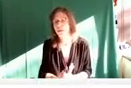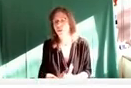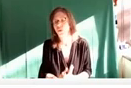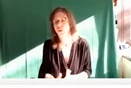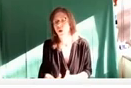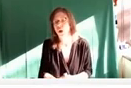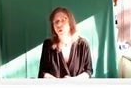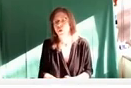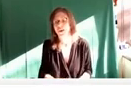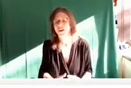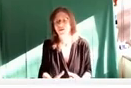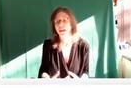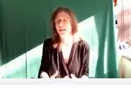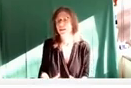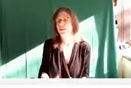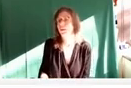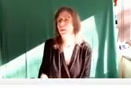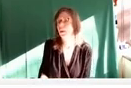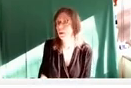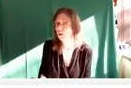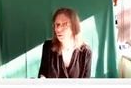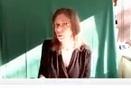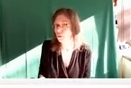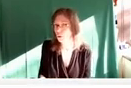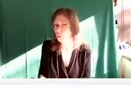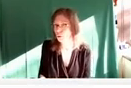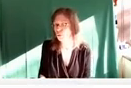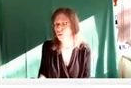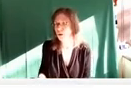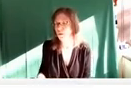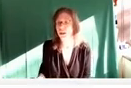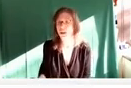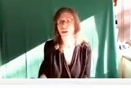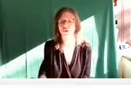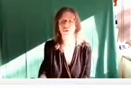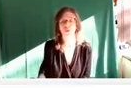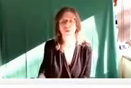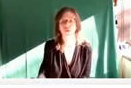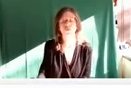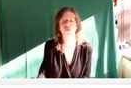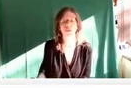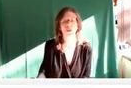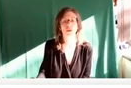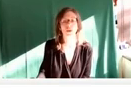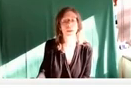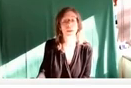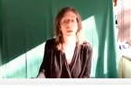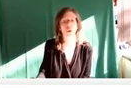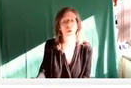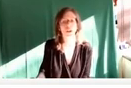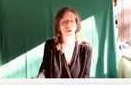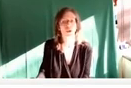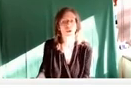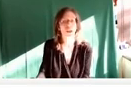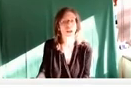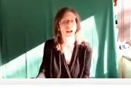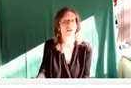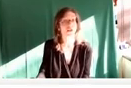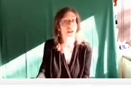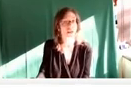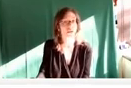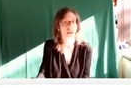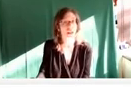parler de réflexivité que de reproductibilité. Je vous ai mis une petite définition de qu'est-ce que c'est